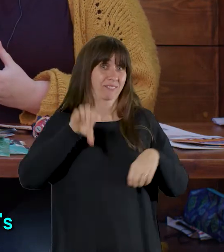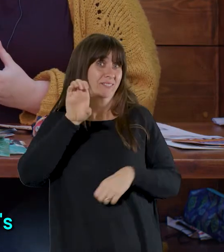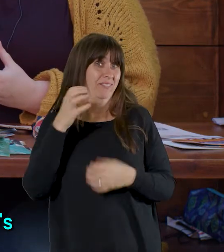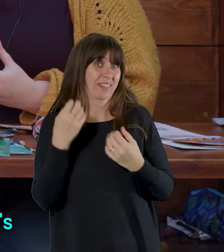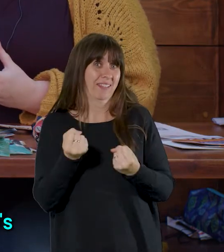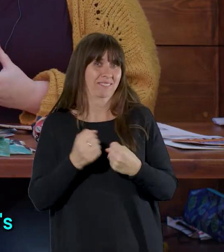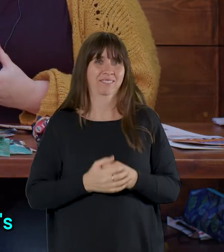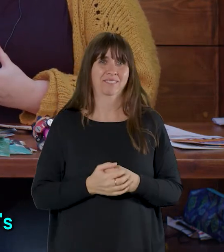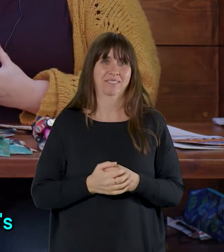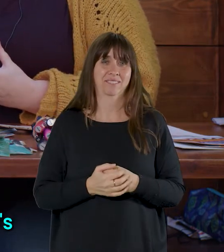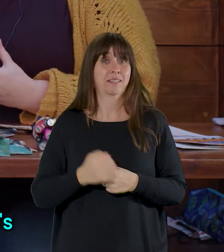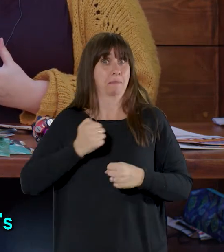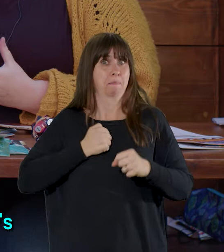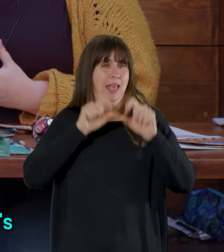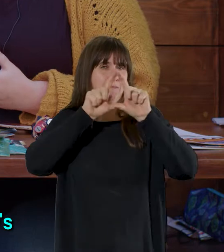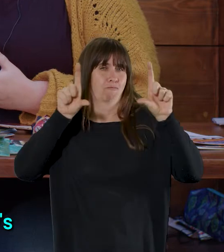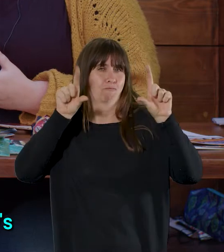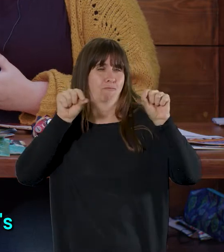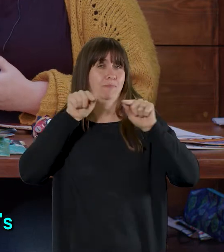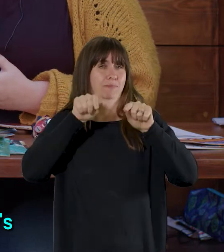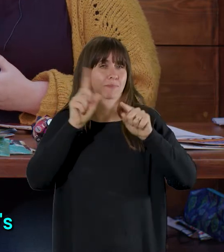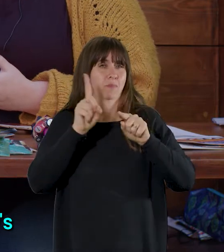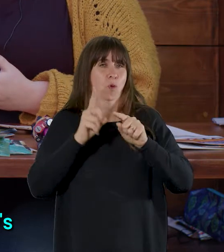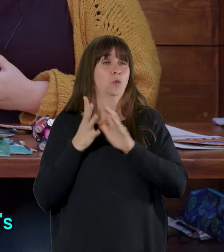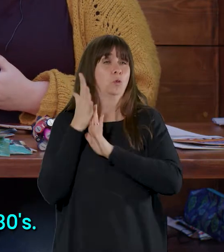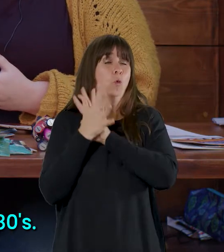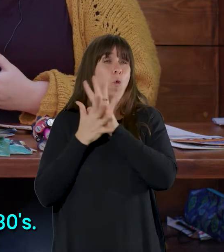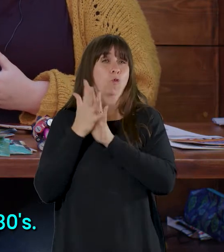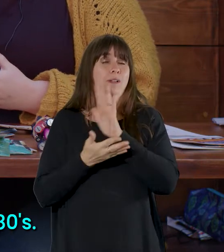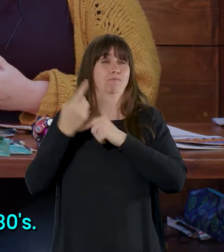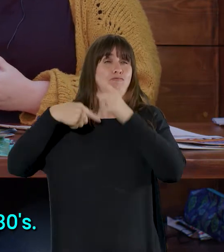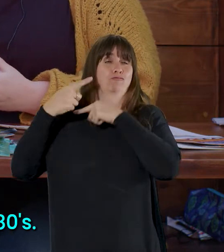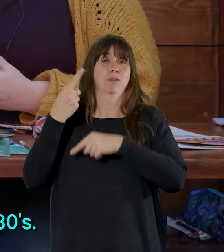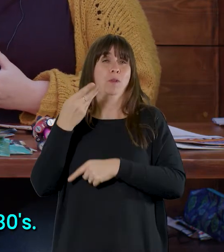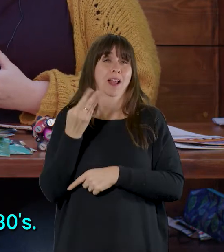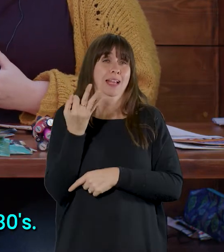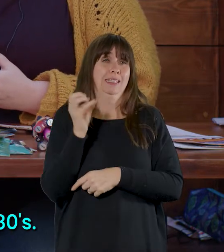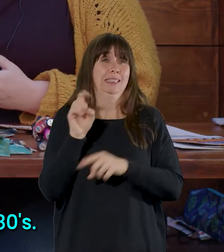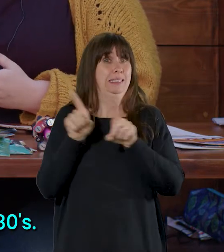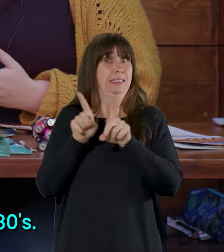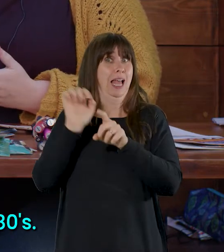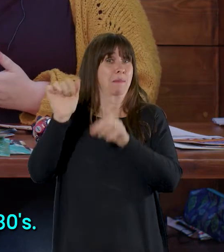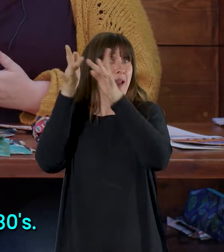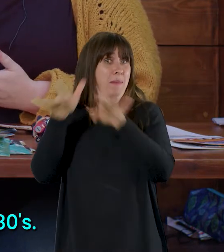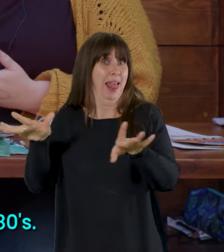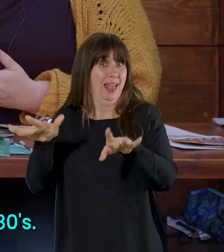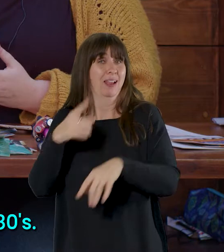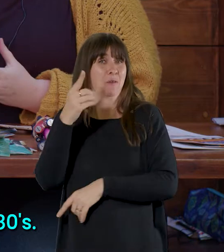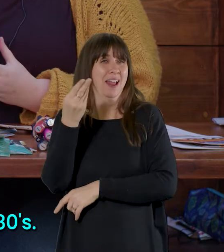Yn fy un I, dwi'n selio'r stori ar y 1980au herwydd mae'r drama wedi seilio ar